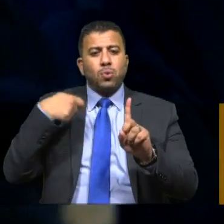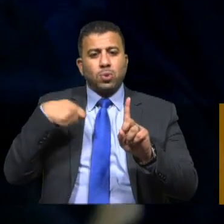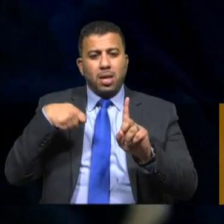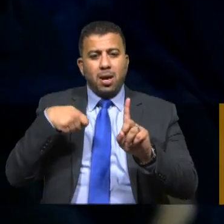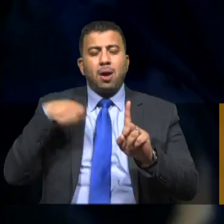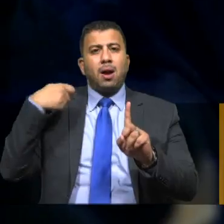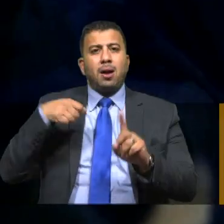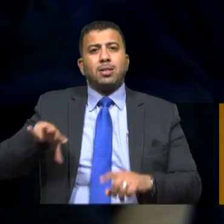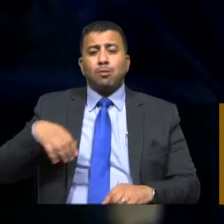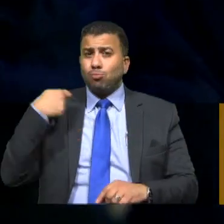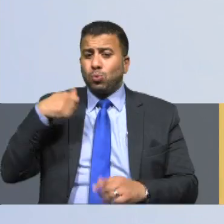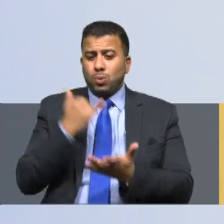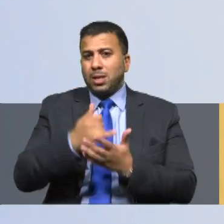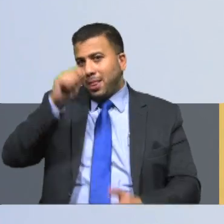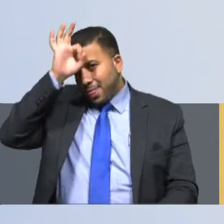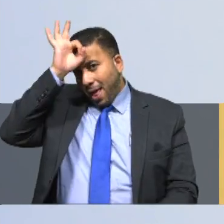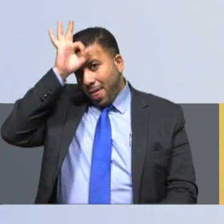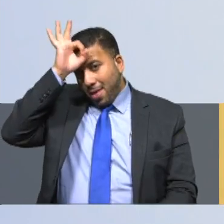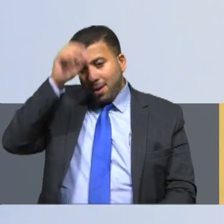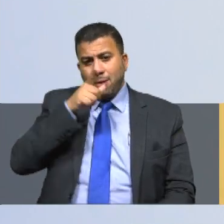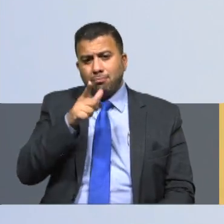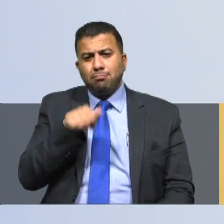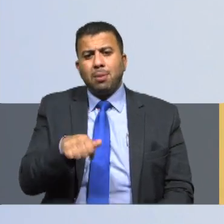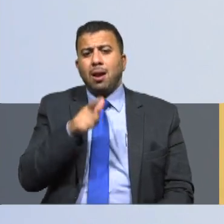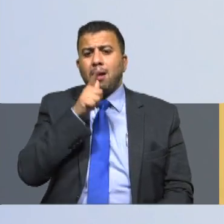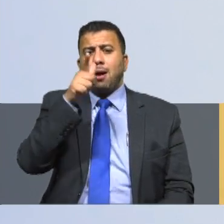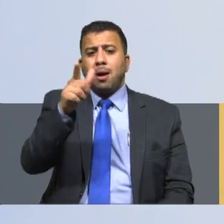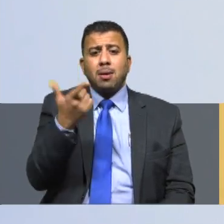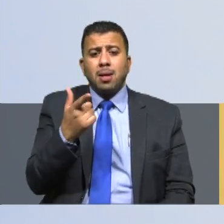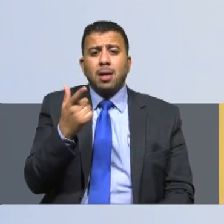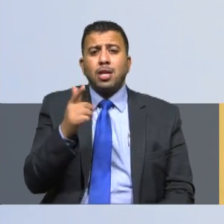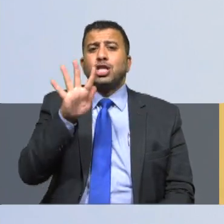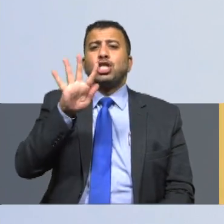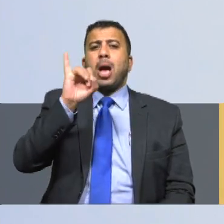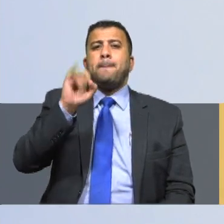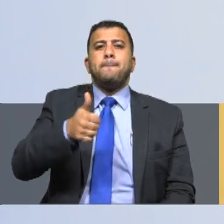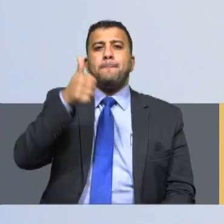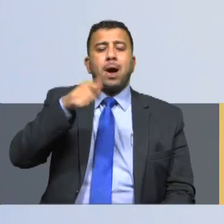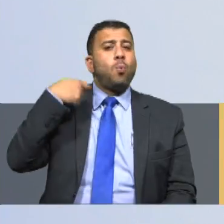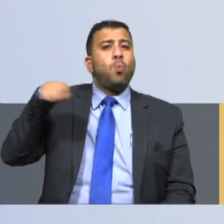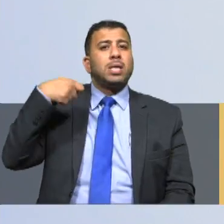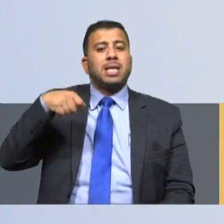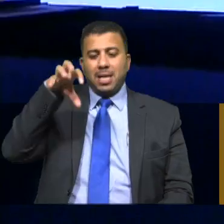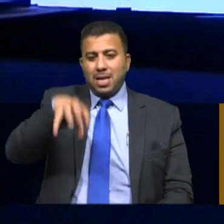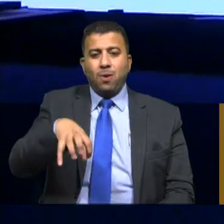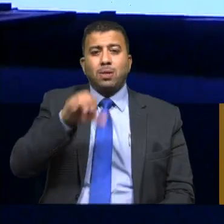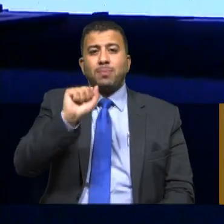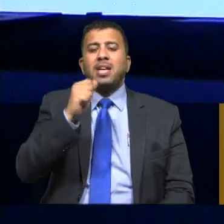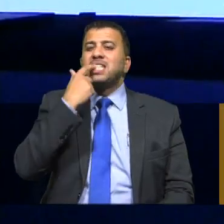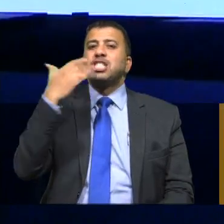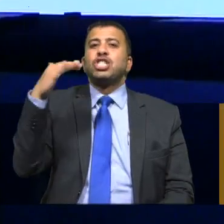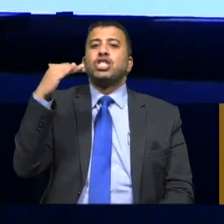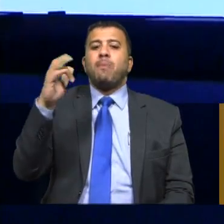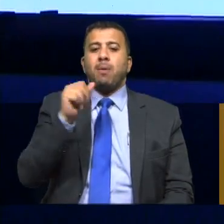مجلس الوزراء وزير الداخلية، كانت قد بدأت بكلمة ألقتها معالي شم المزروعي وزيرة دولة لشؤون